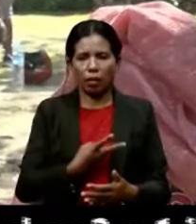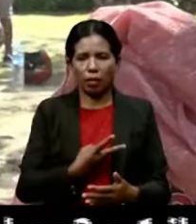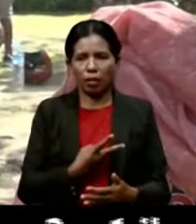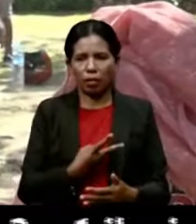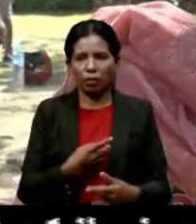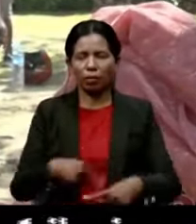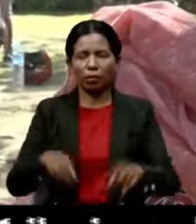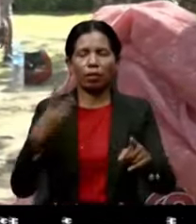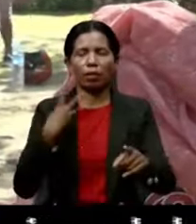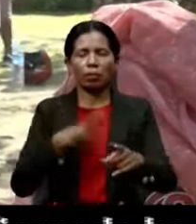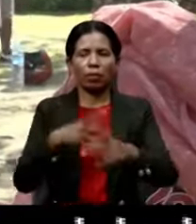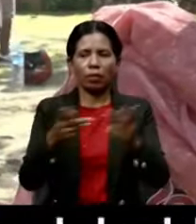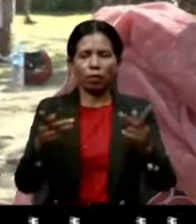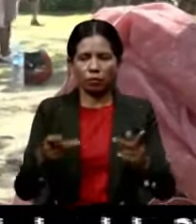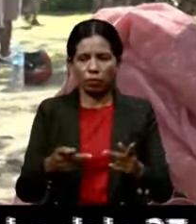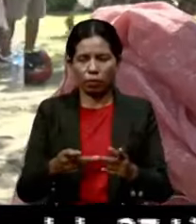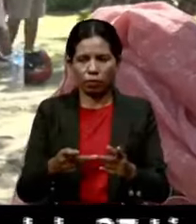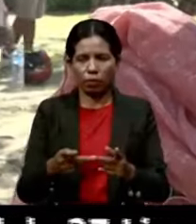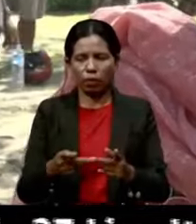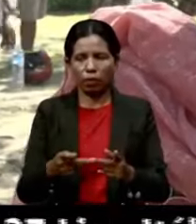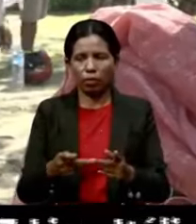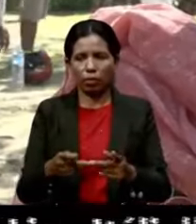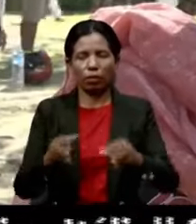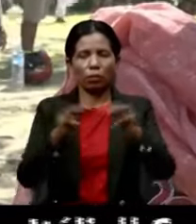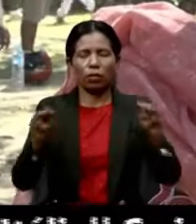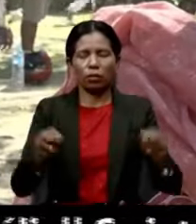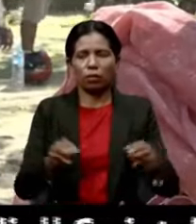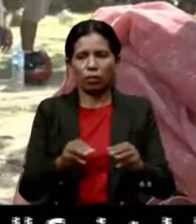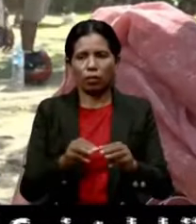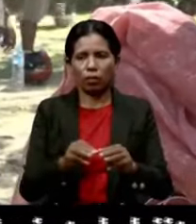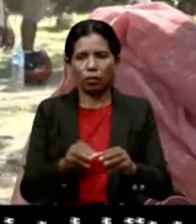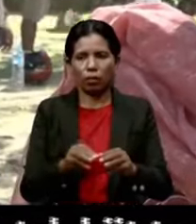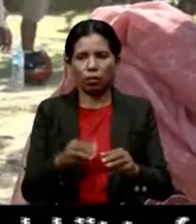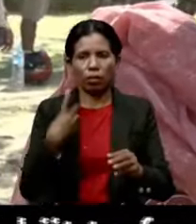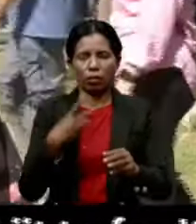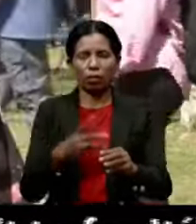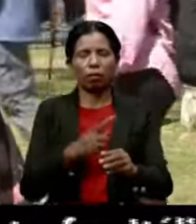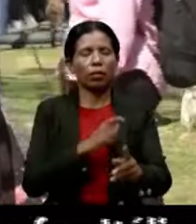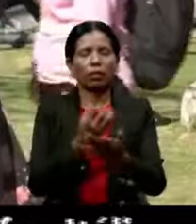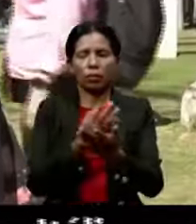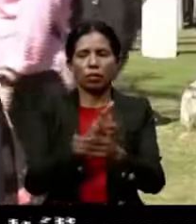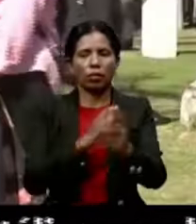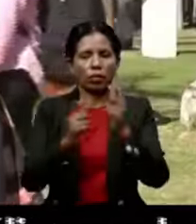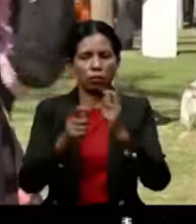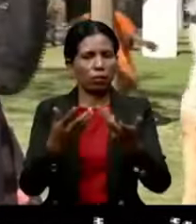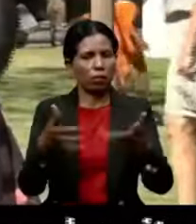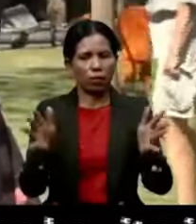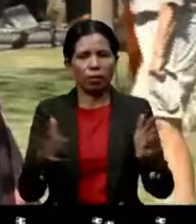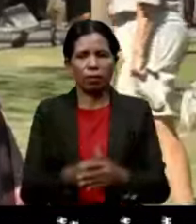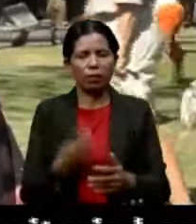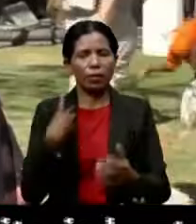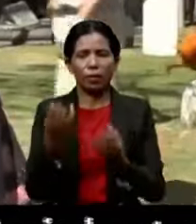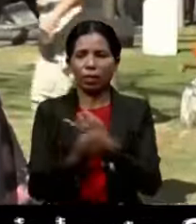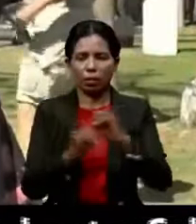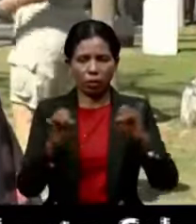kira fale ba ami nia fate na mine ami nia be municipu ami nes transporte la iha ita ukuna nona